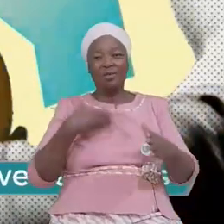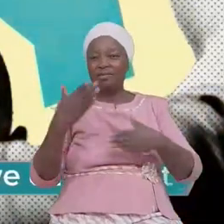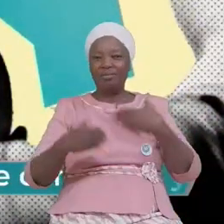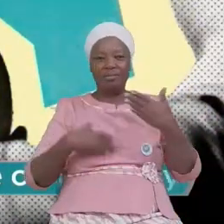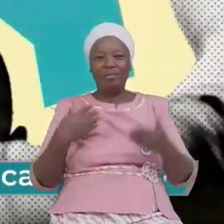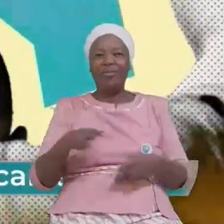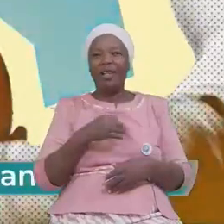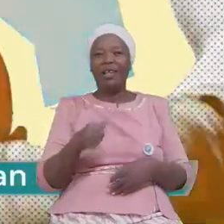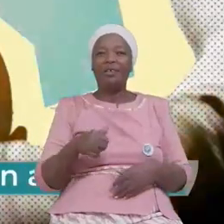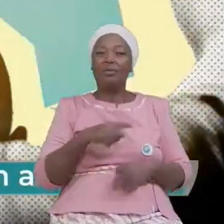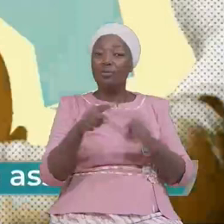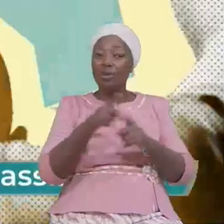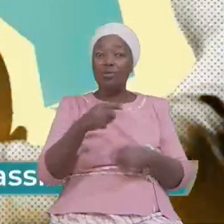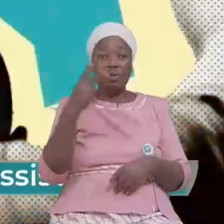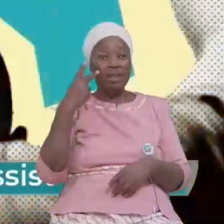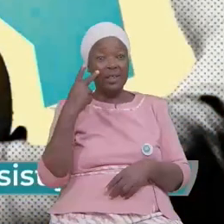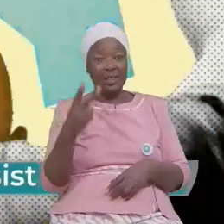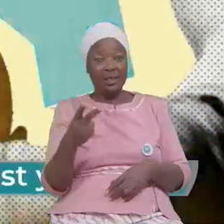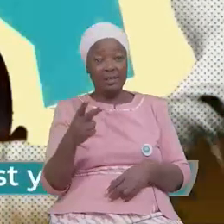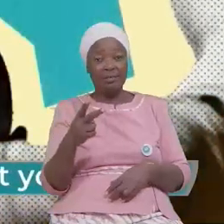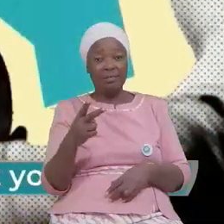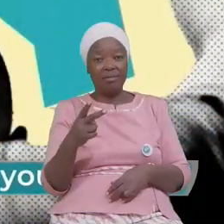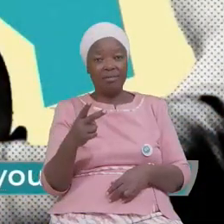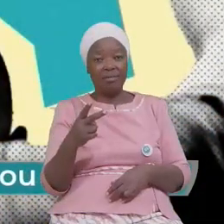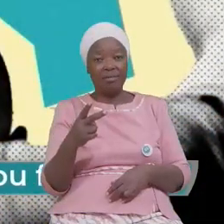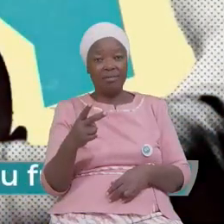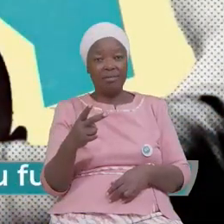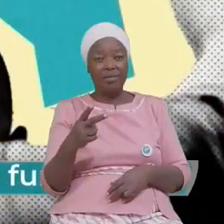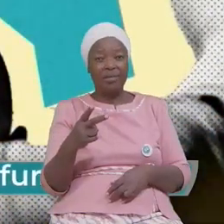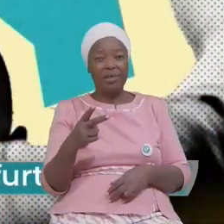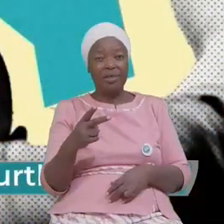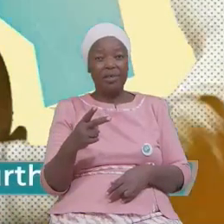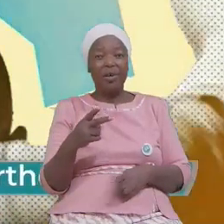soirée de miracles.